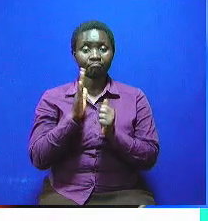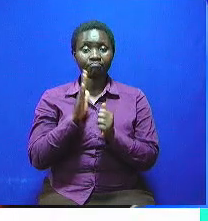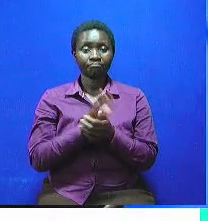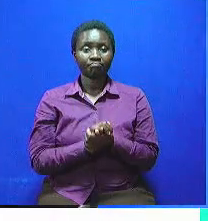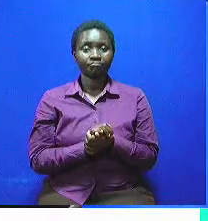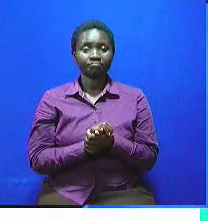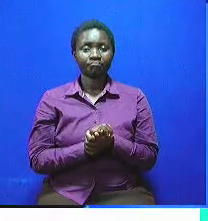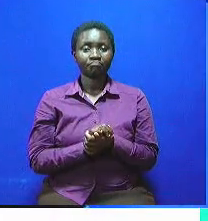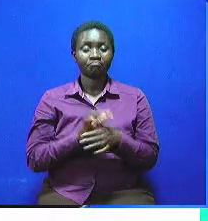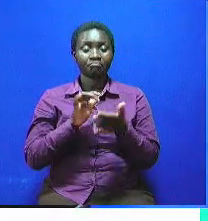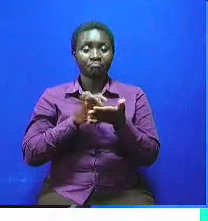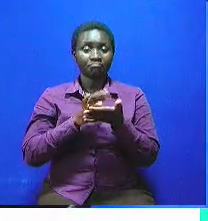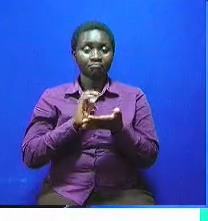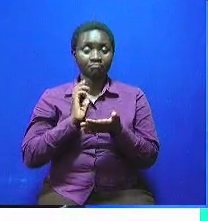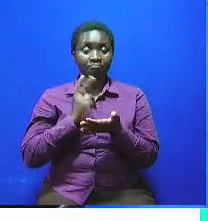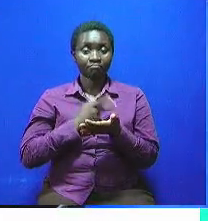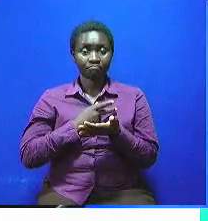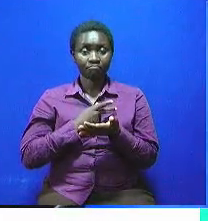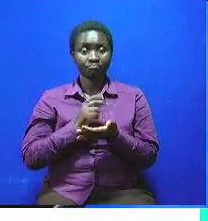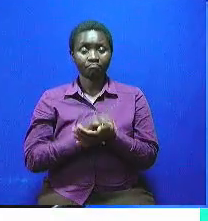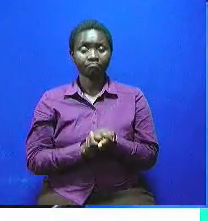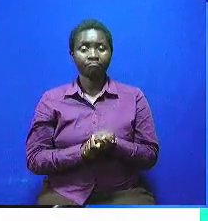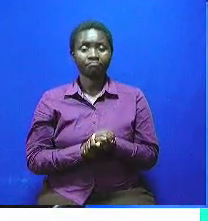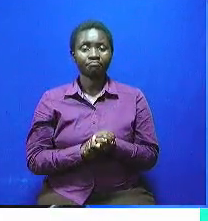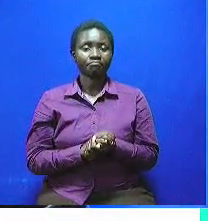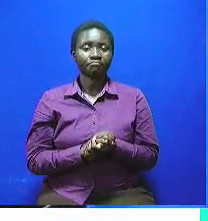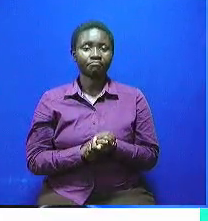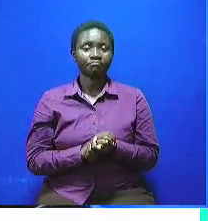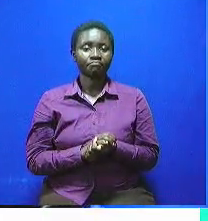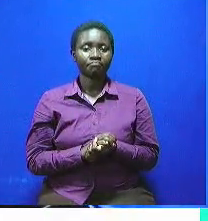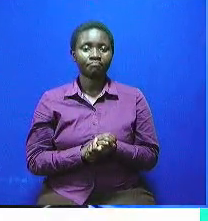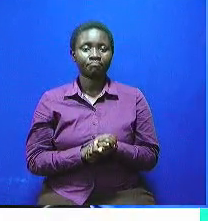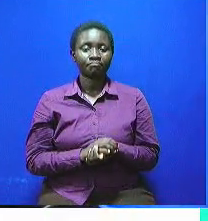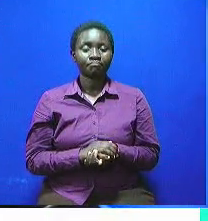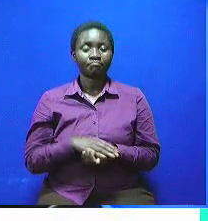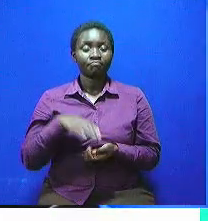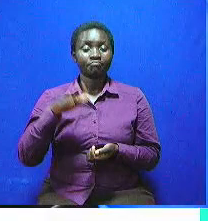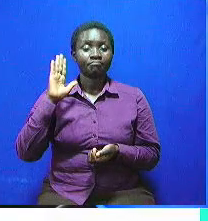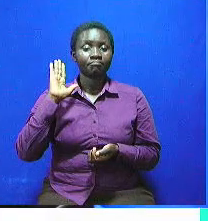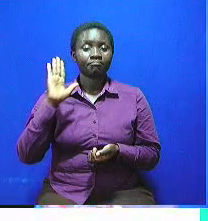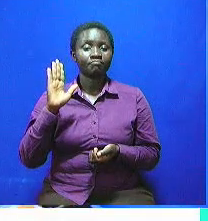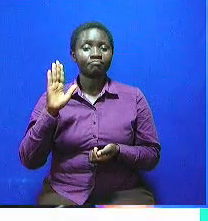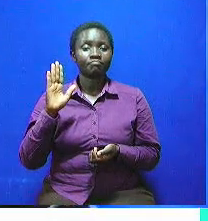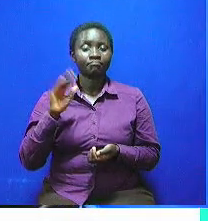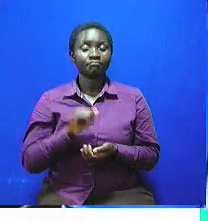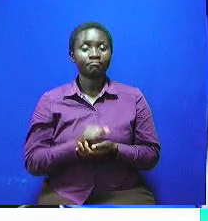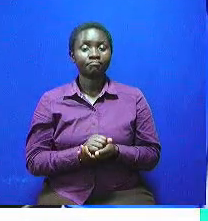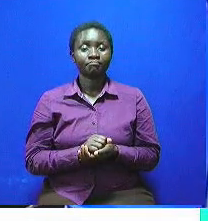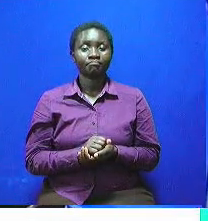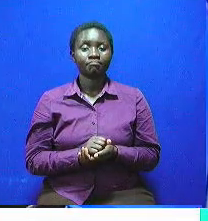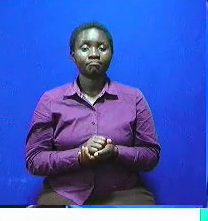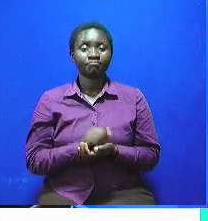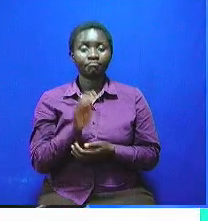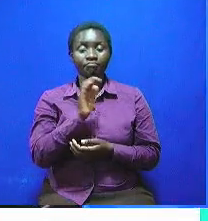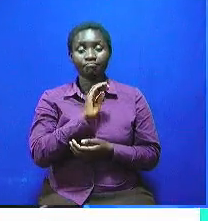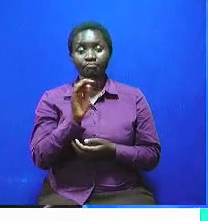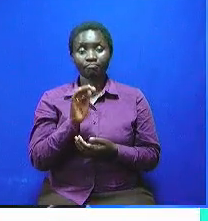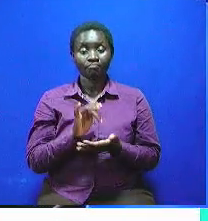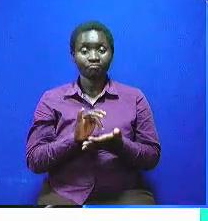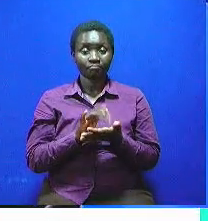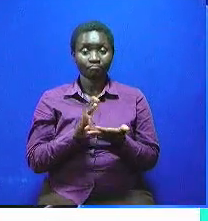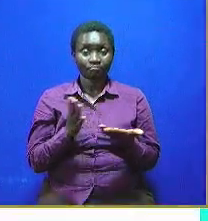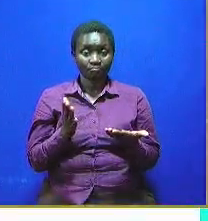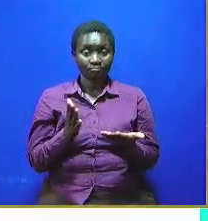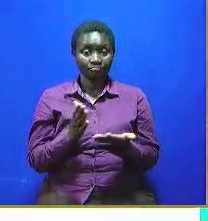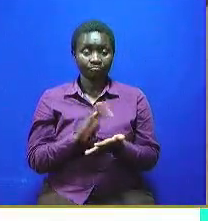tumejituma tumepiga na 5 points, 5 points. Sasa tunaomba wazee tujitume na sisi tufike semi